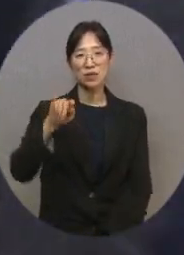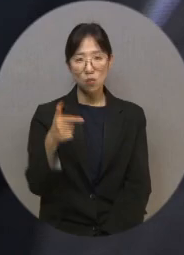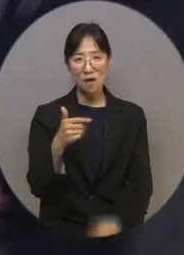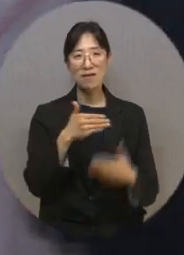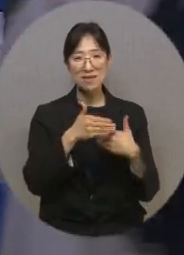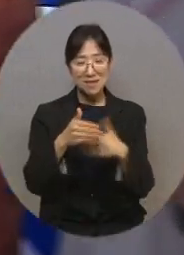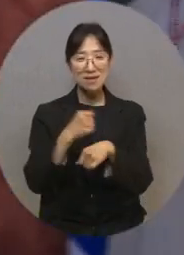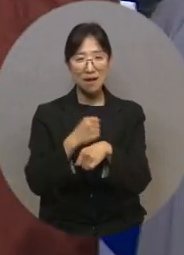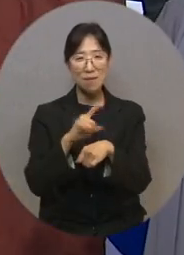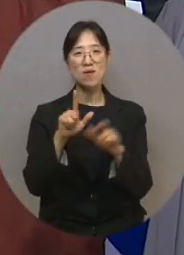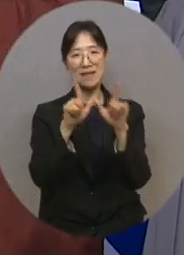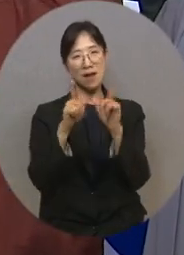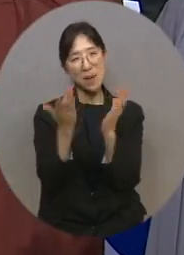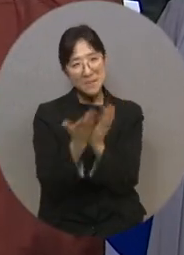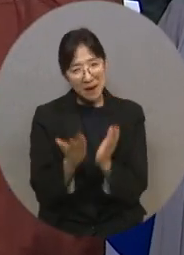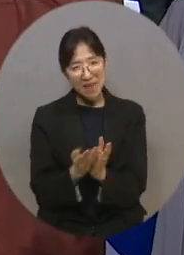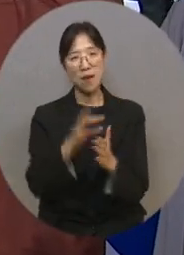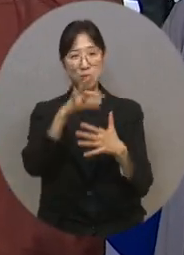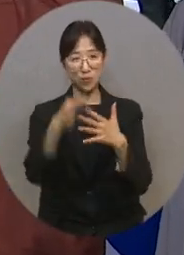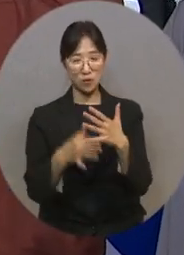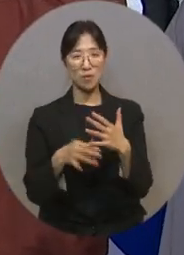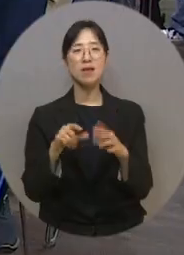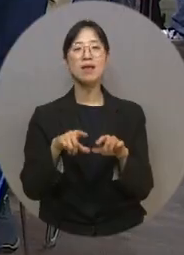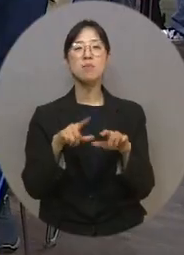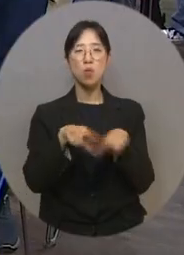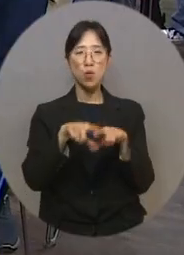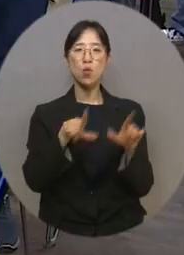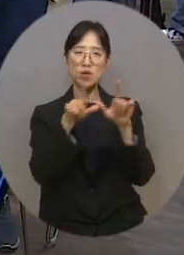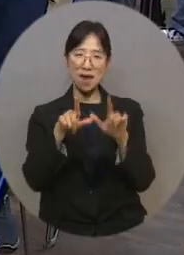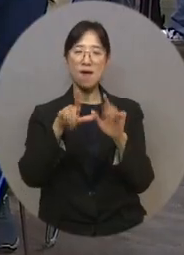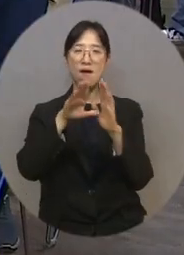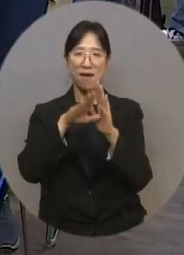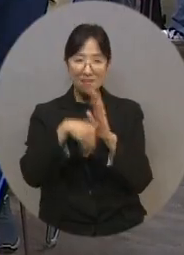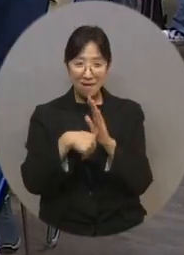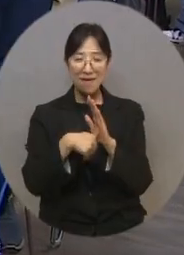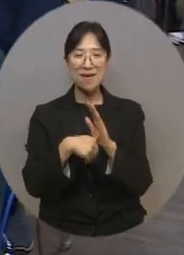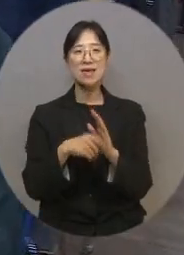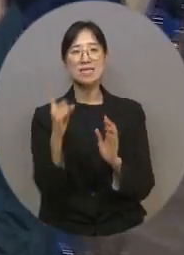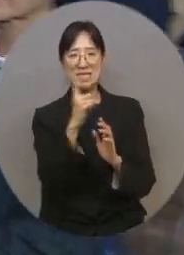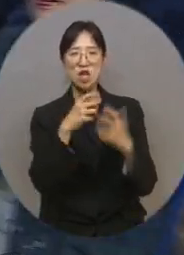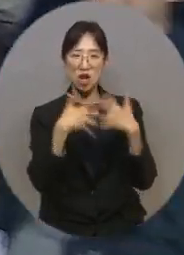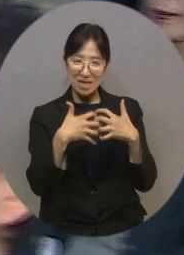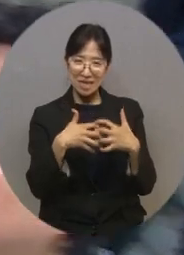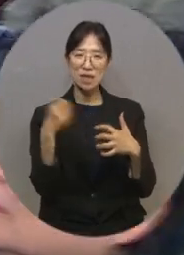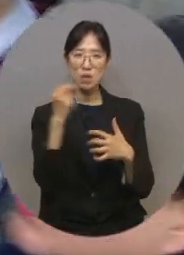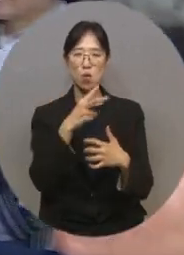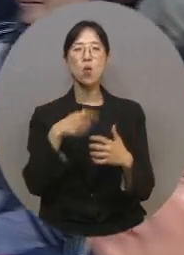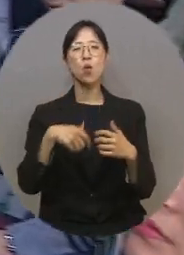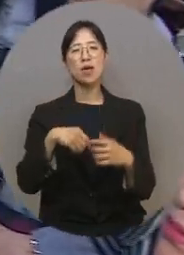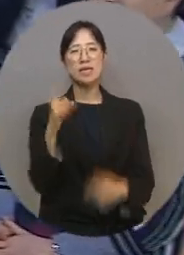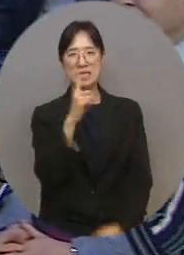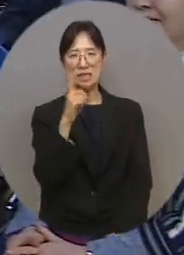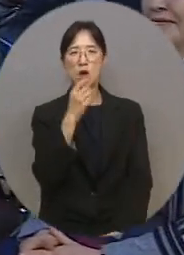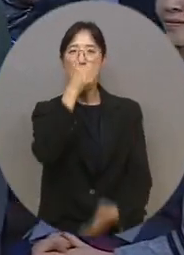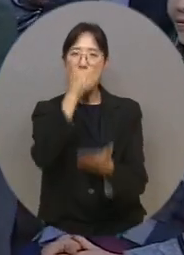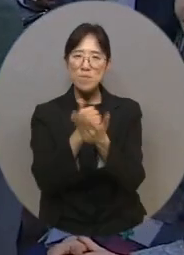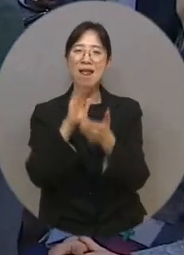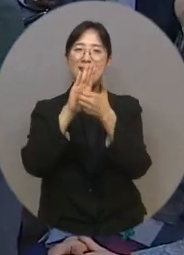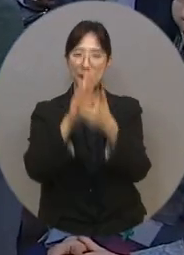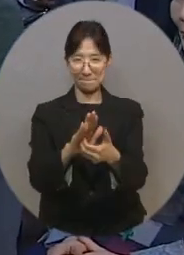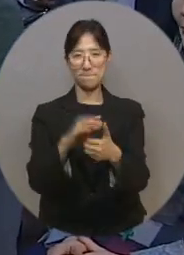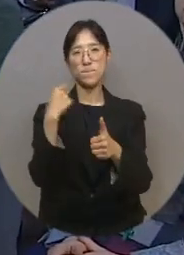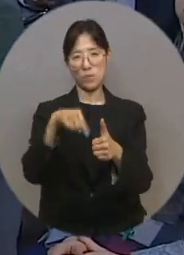생활 맞춤형 프로그램은 일상생활 속 디지털 기기 사용법과 디지털 범죄 예방 교육이 포함되어 있으며